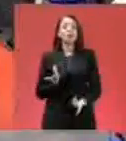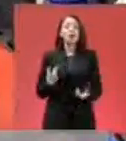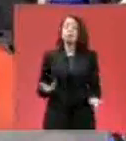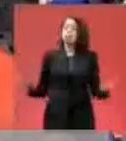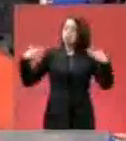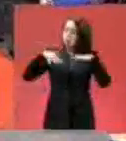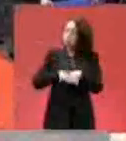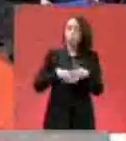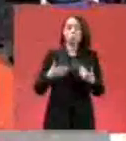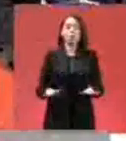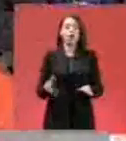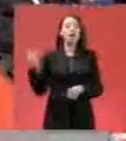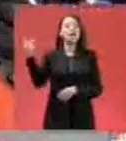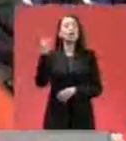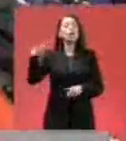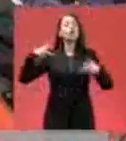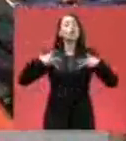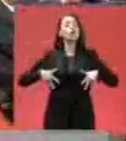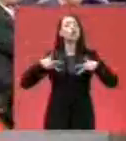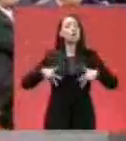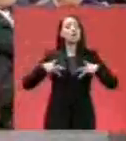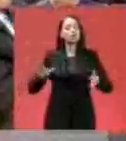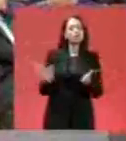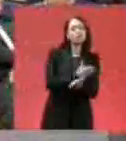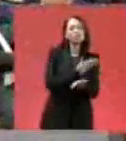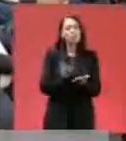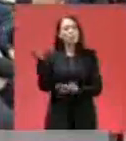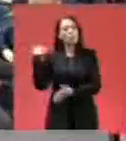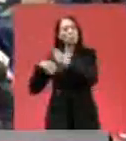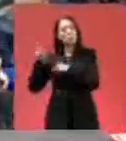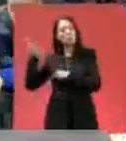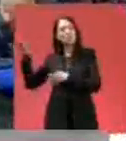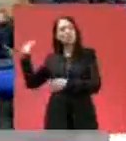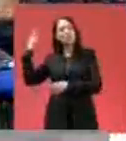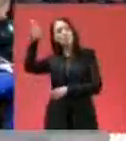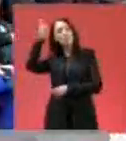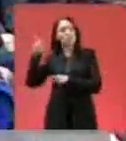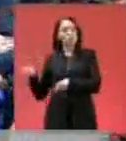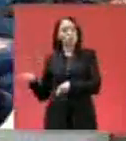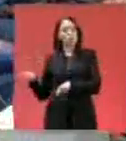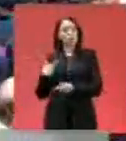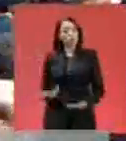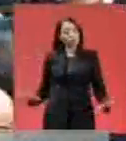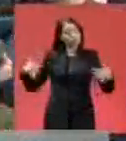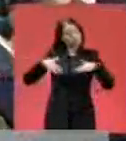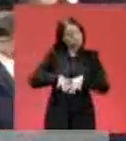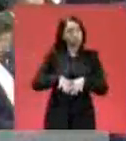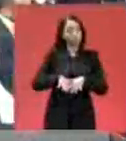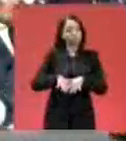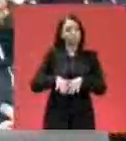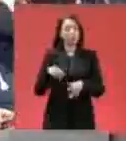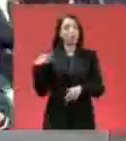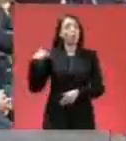Ανασυγκροτήσαμε το κοινωνικό κράτος από τα συντρίμμια που άφησαν πίσω τους τα μνημόνια. Στελεχώσαμε